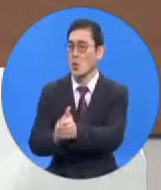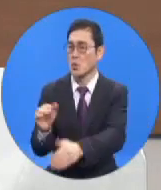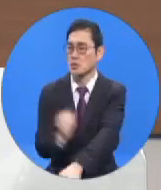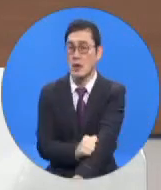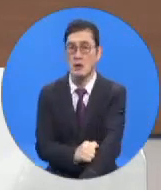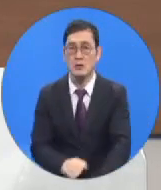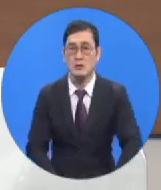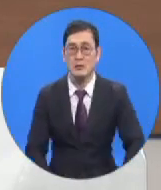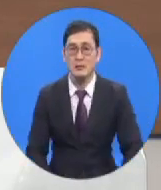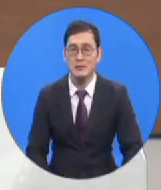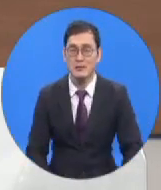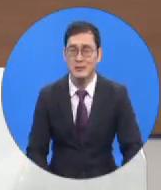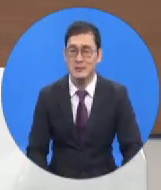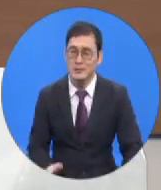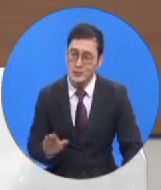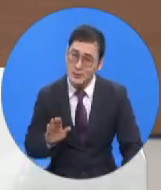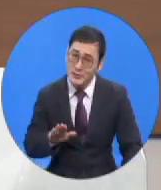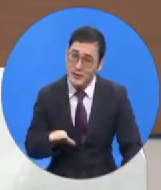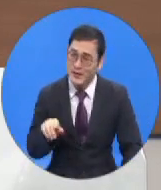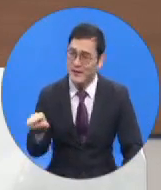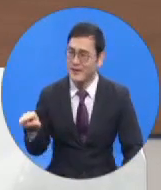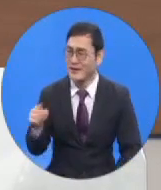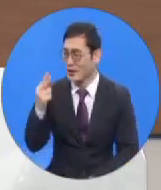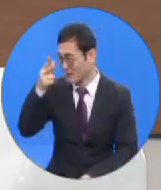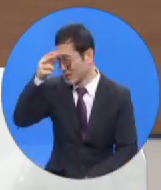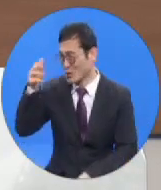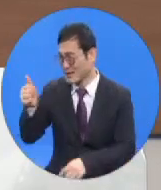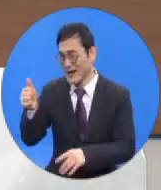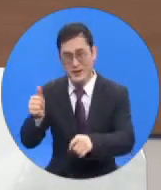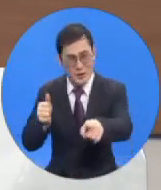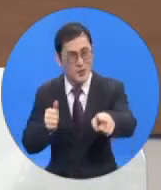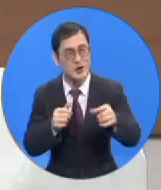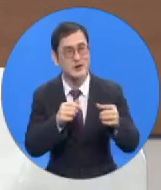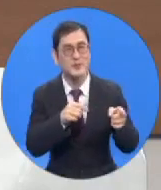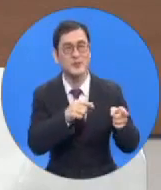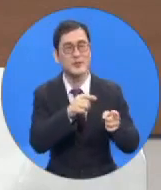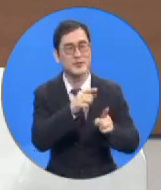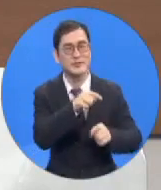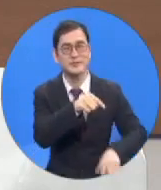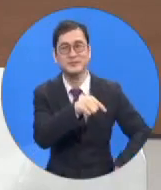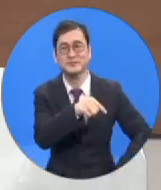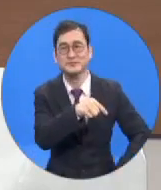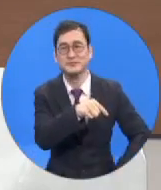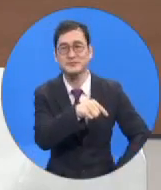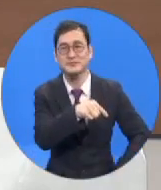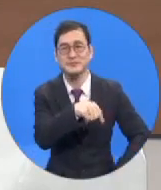가지고 되돌아볼 때가 됐다라는 게 이 사건이 상징하는 바라고 봐요.